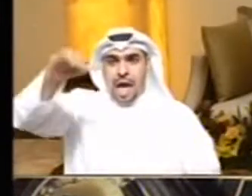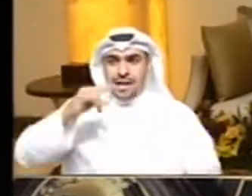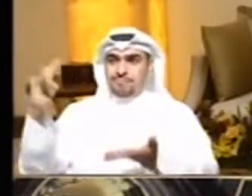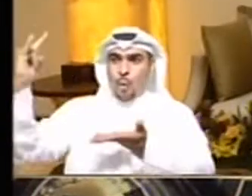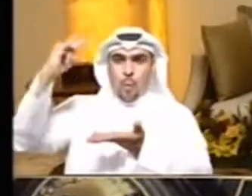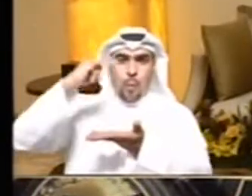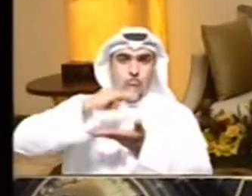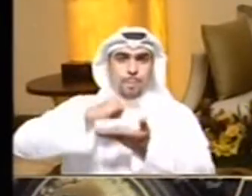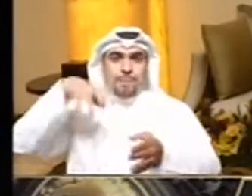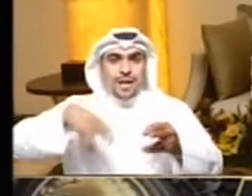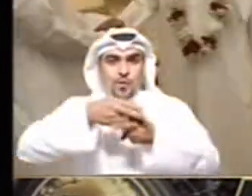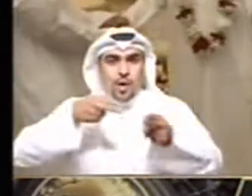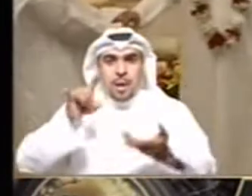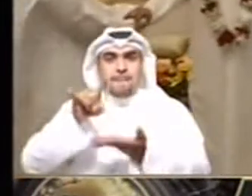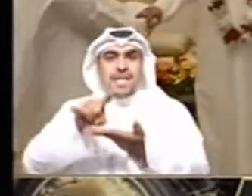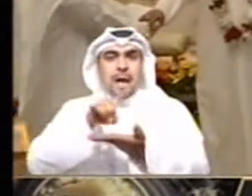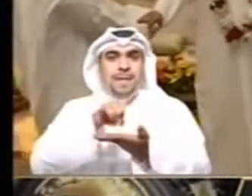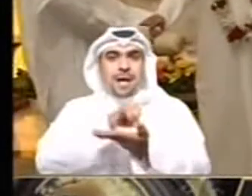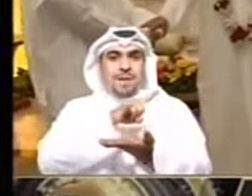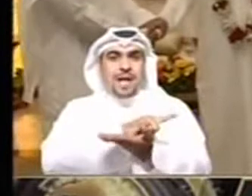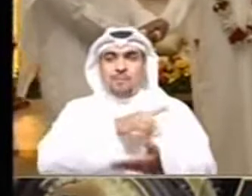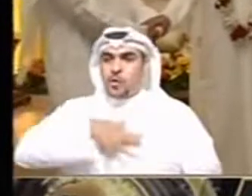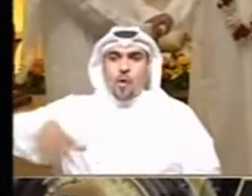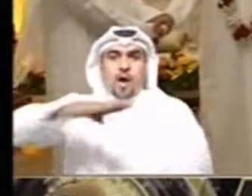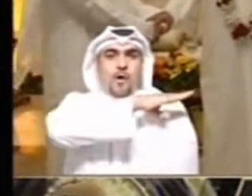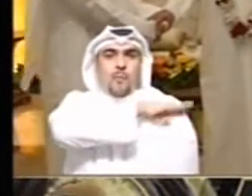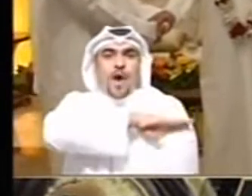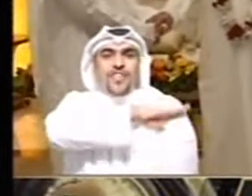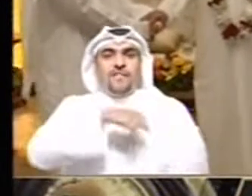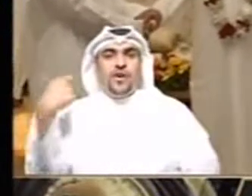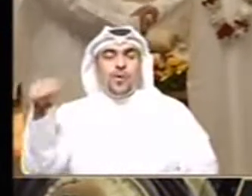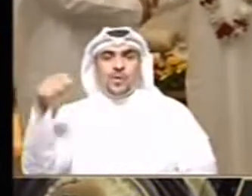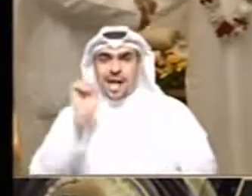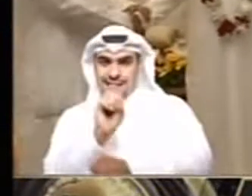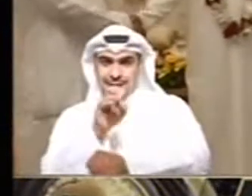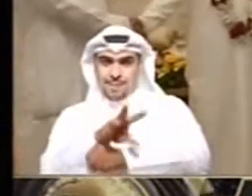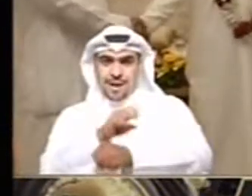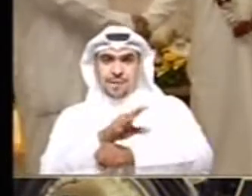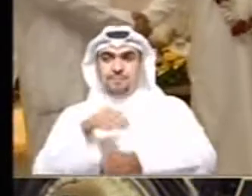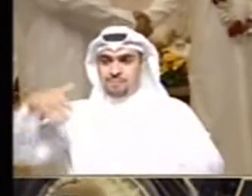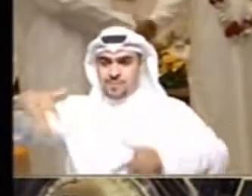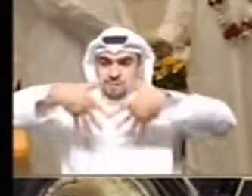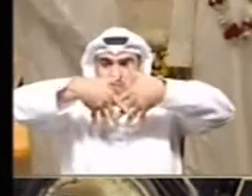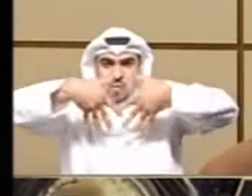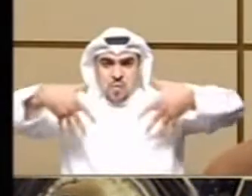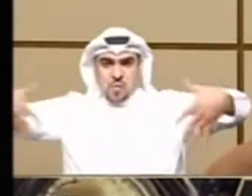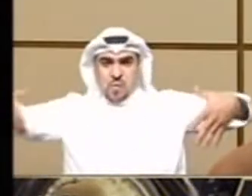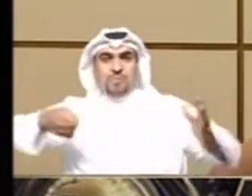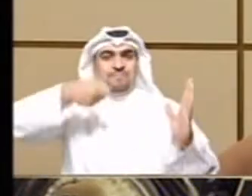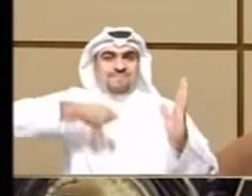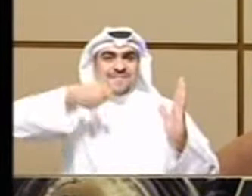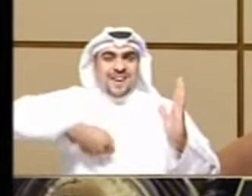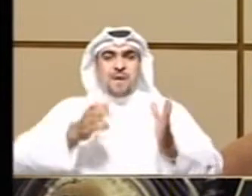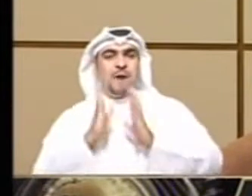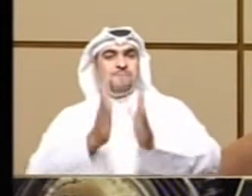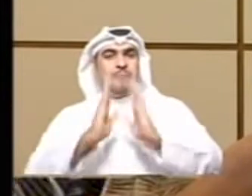التعليمي المتميز في جميع المجالات التعليمية، وقد حصدت الكويت العديد من الجوائز. هذه